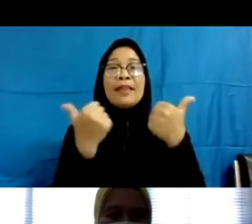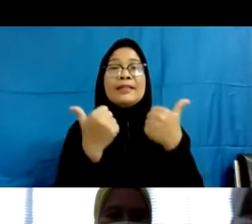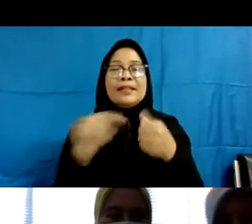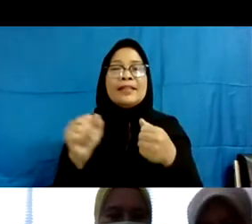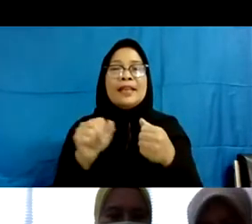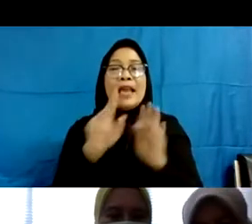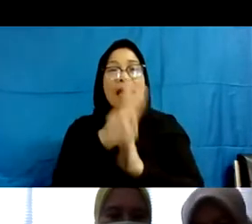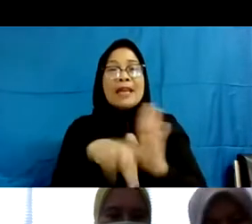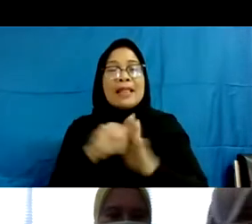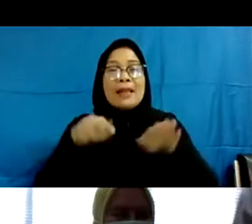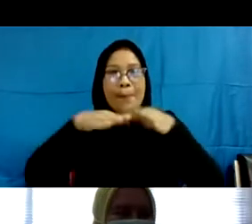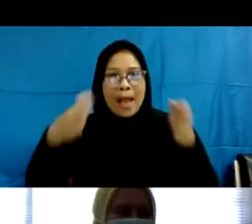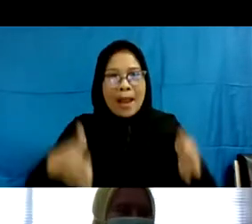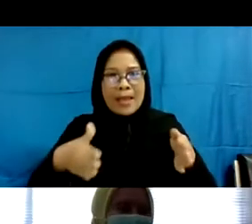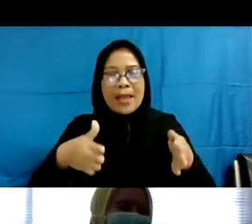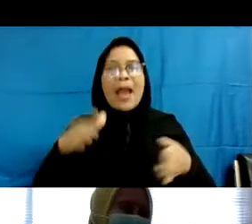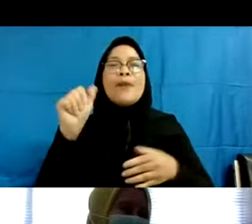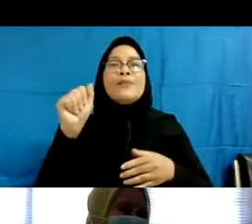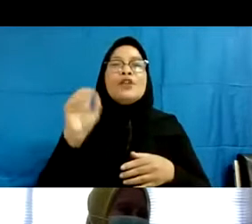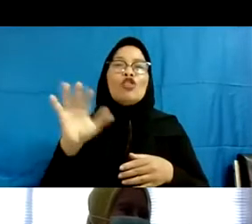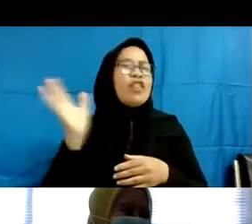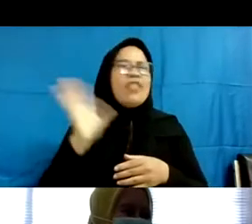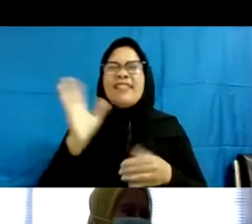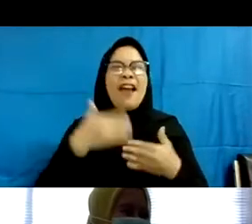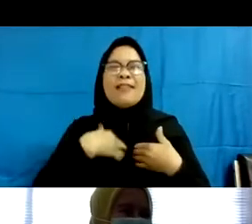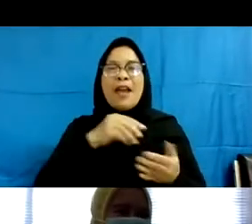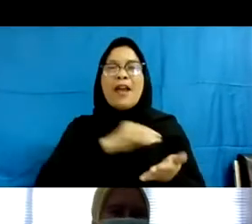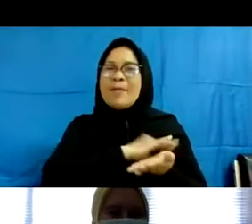Abioso ini bukan hanya mencetak saja